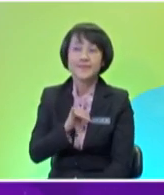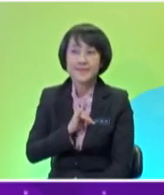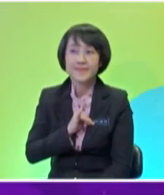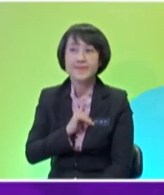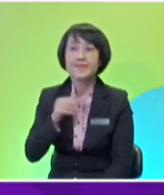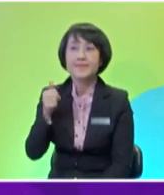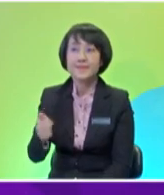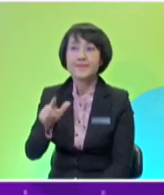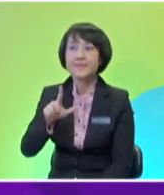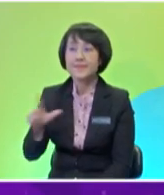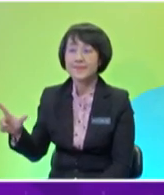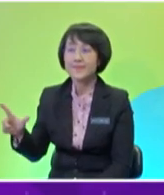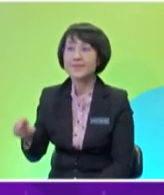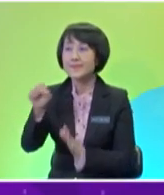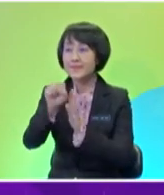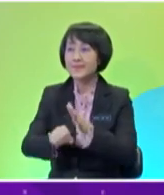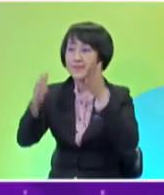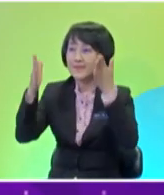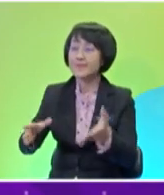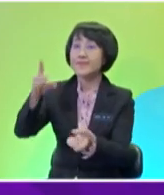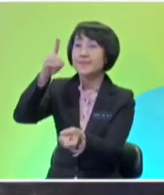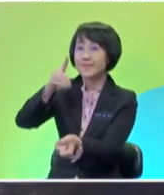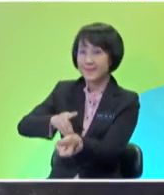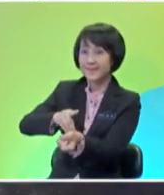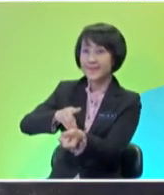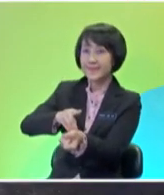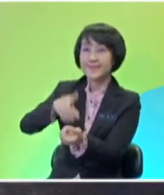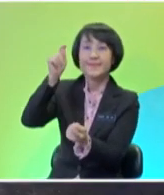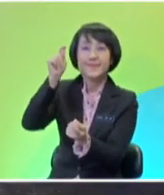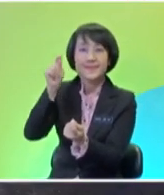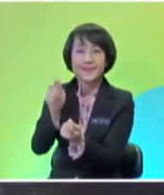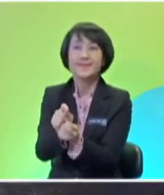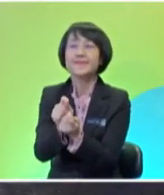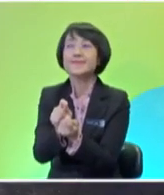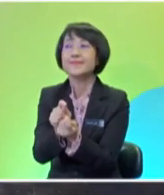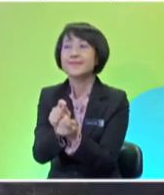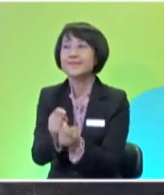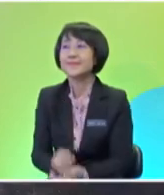adalah seorang dokter Iya tepat sekali